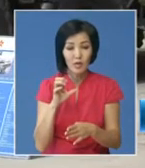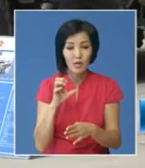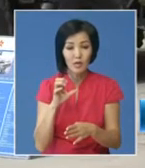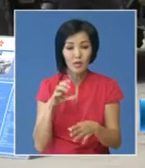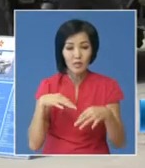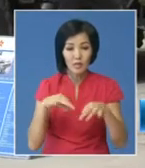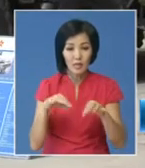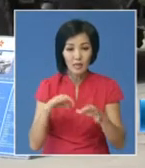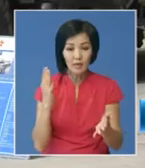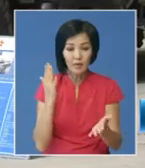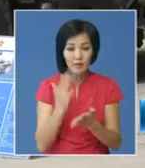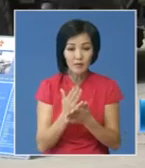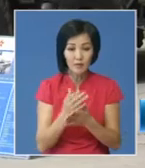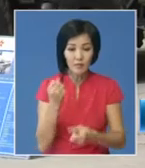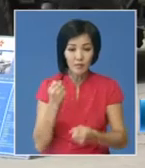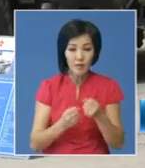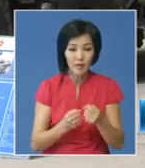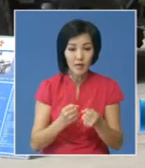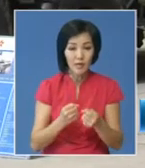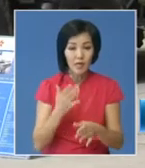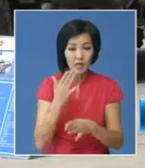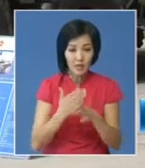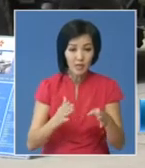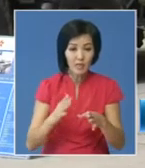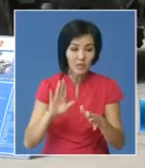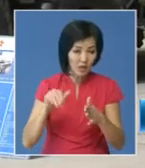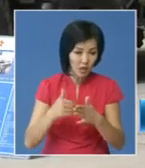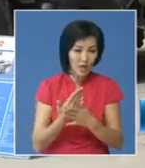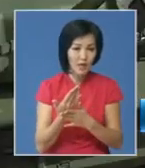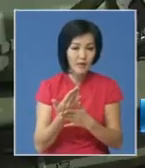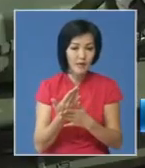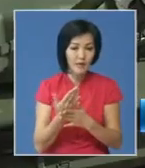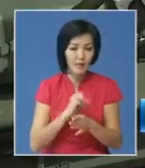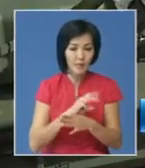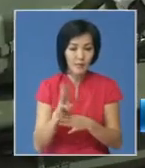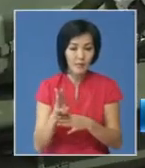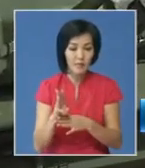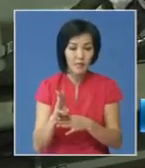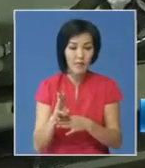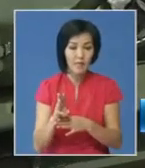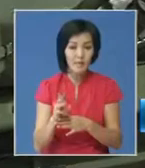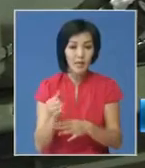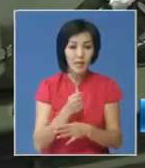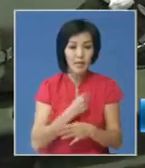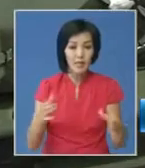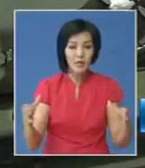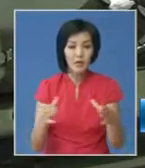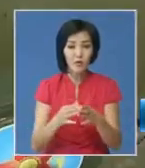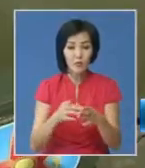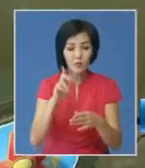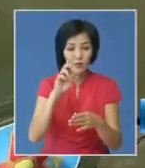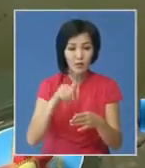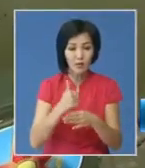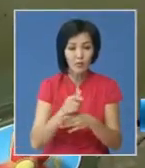ішінде тең жартысы жаңа техникамен қамтамасыз етілген. Аталған әскери құрылым еліміздің бас қолбасшысы